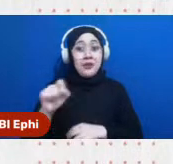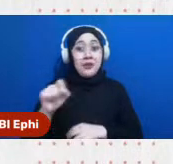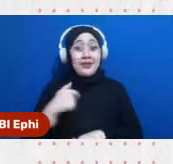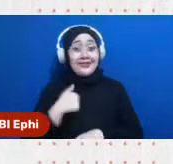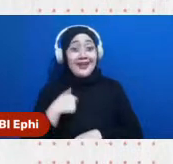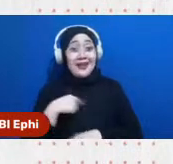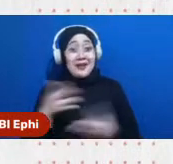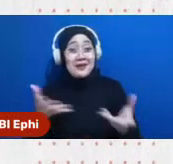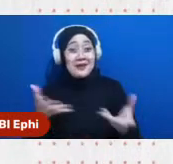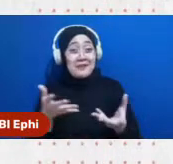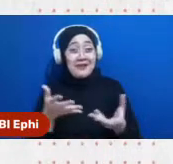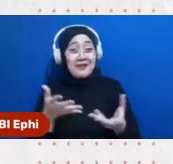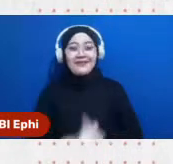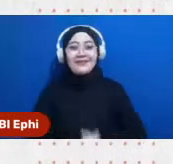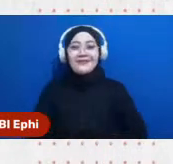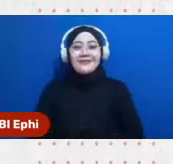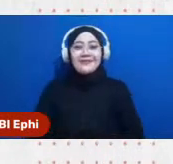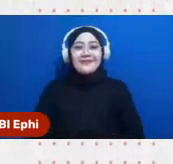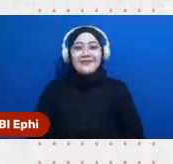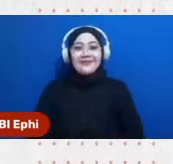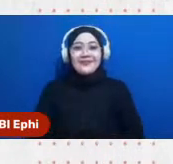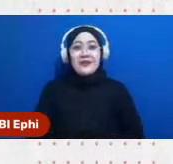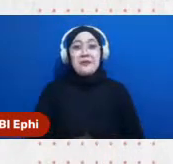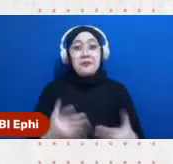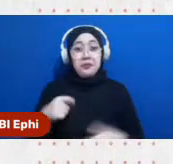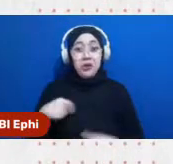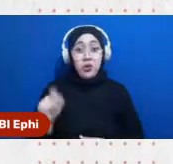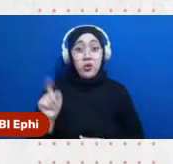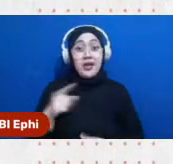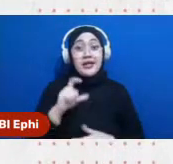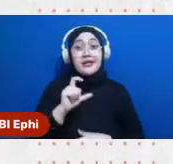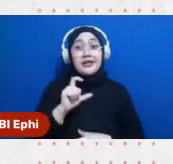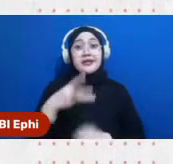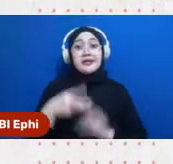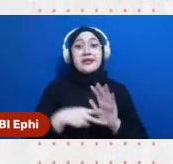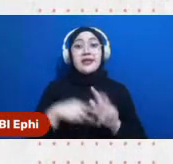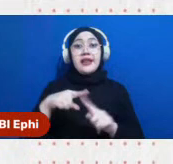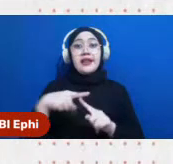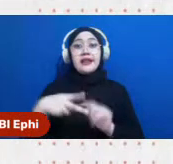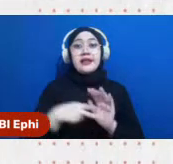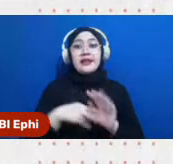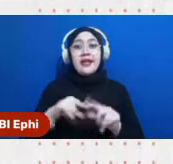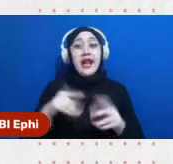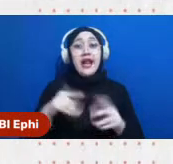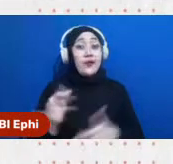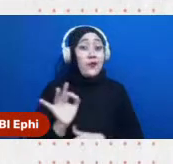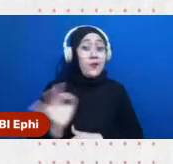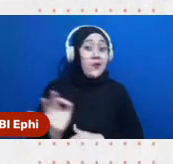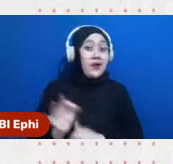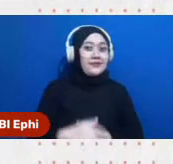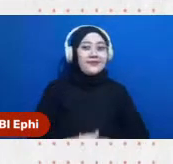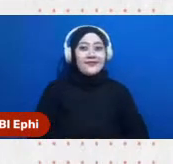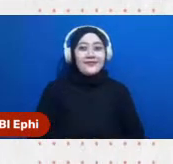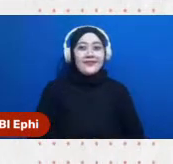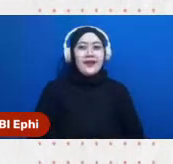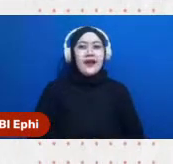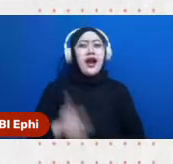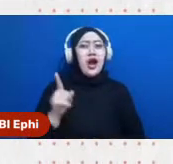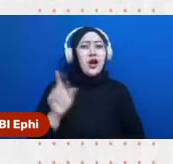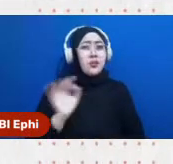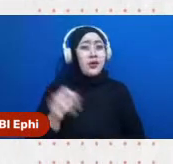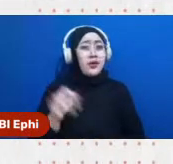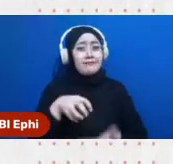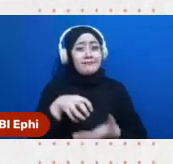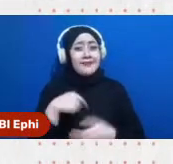mana? Apakah saya benar dari Centennials atau bukan? Kalau bukan, dari manakah